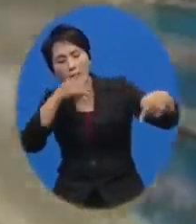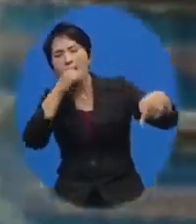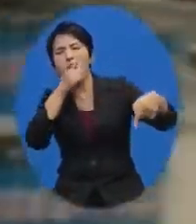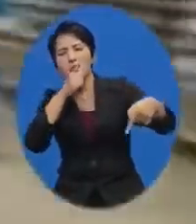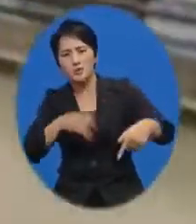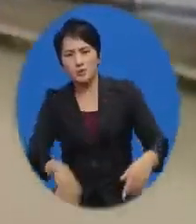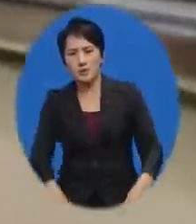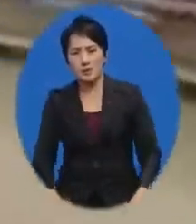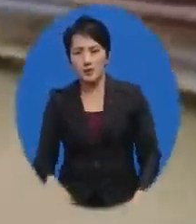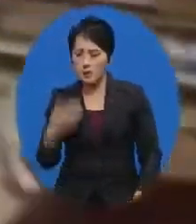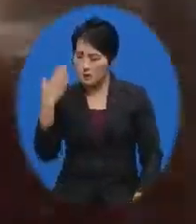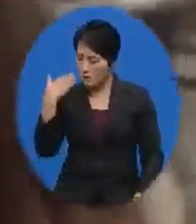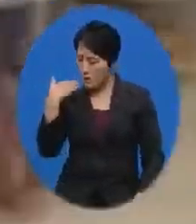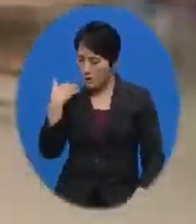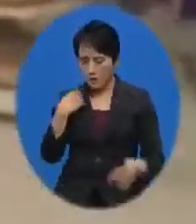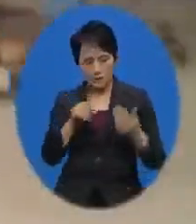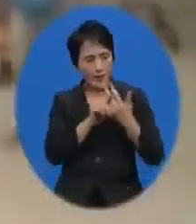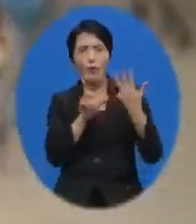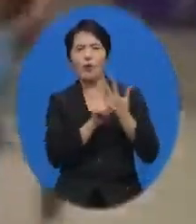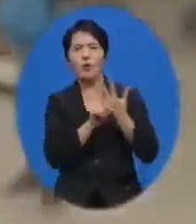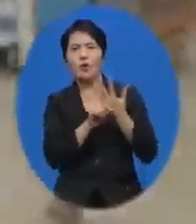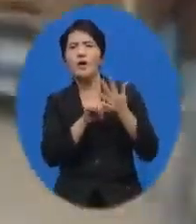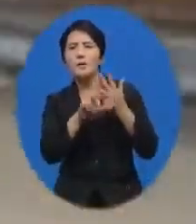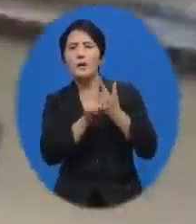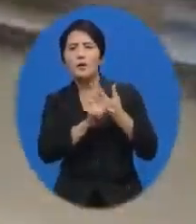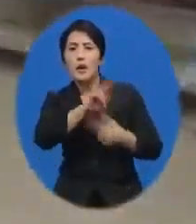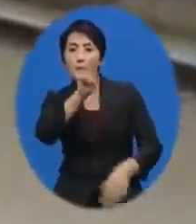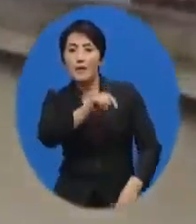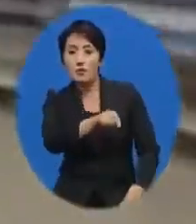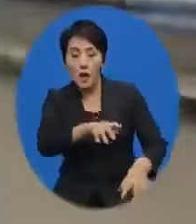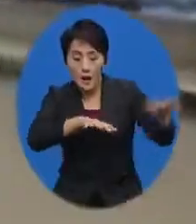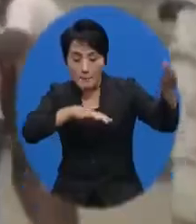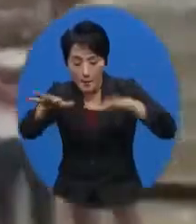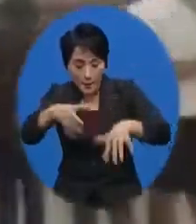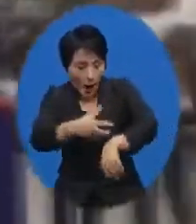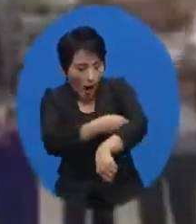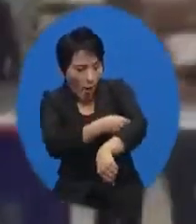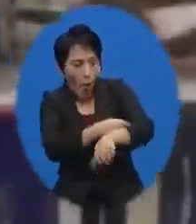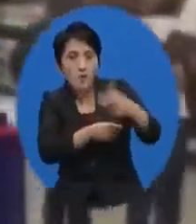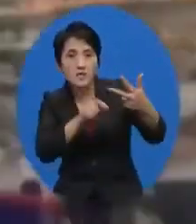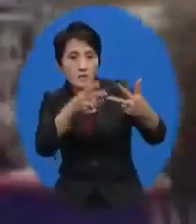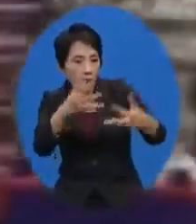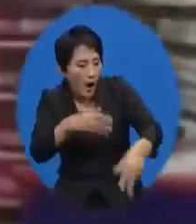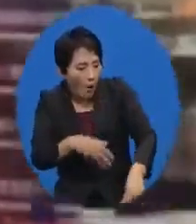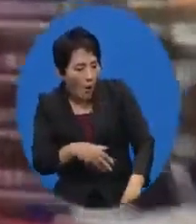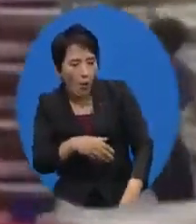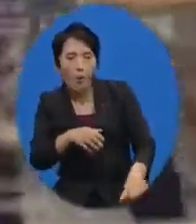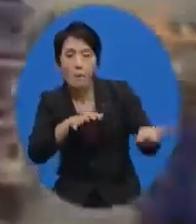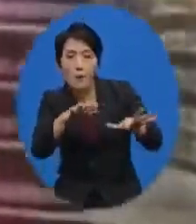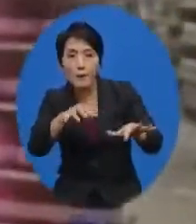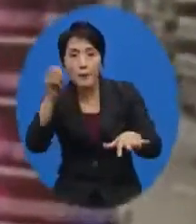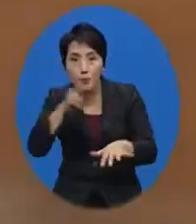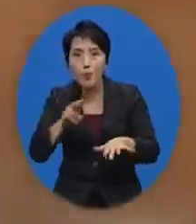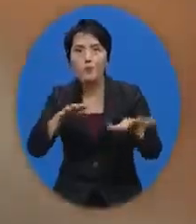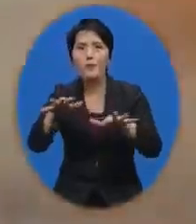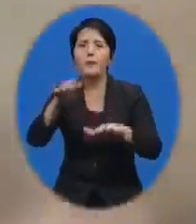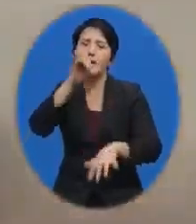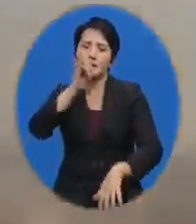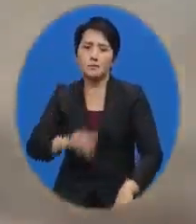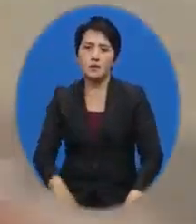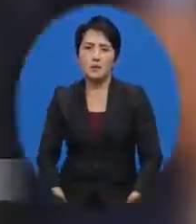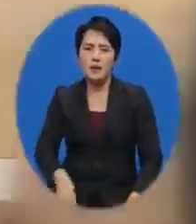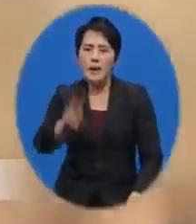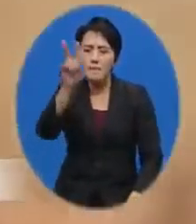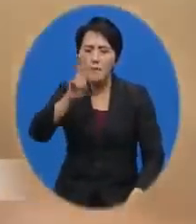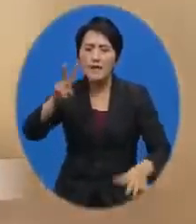지진은 지난 8월 100여 년 만에 가장 강력했던 규모 7.3의 지진이 강타한 뒤 발생했습니다. 어려운